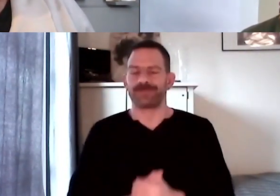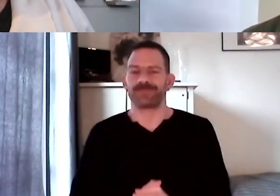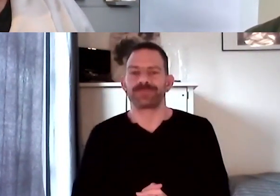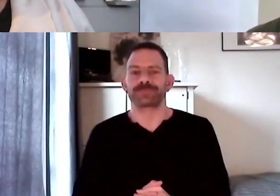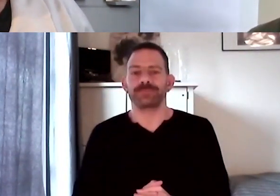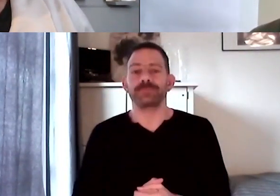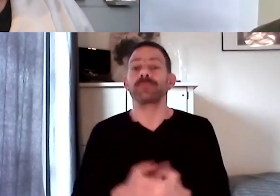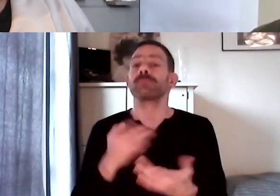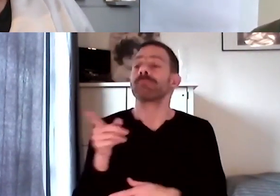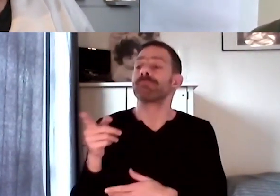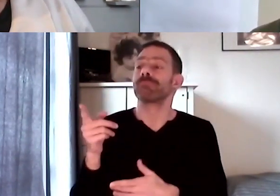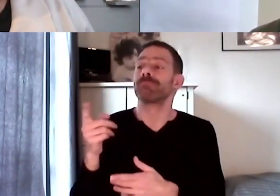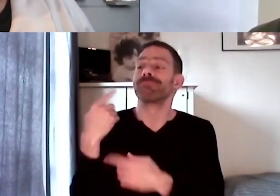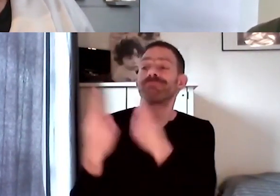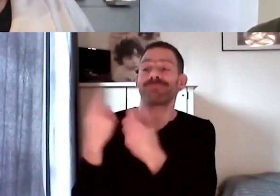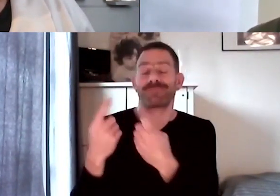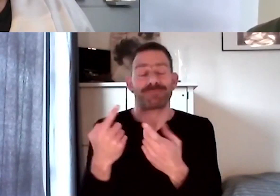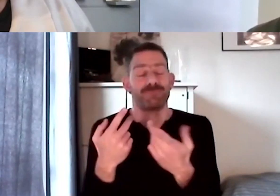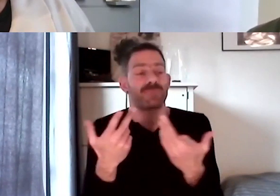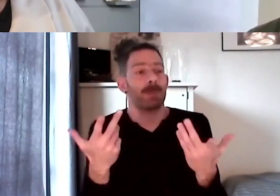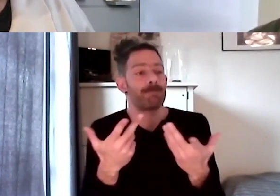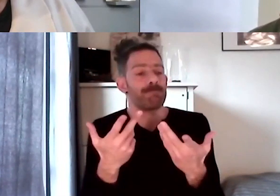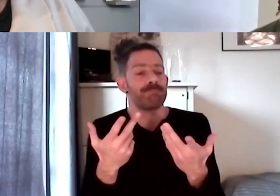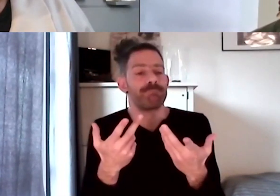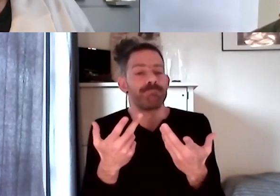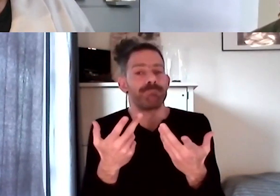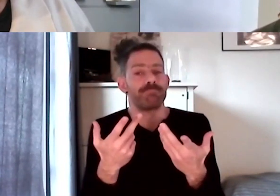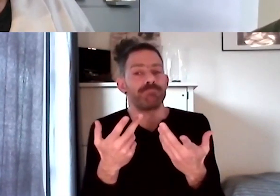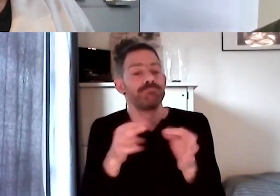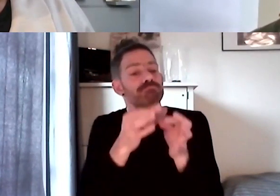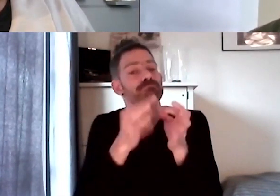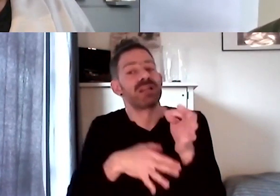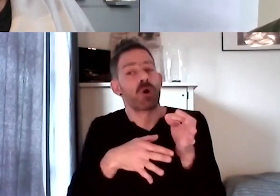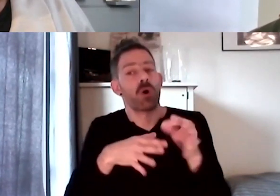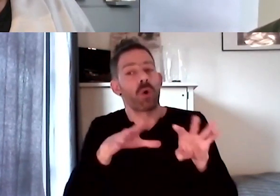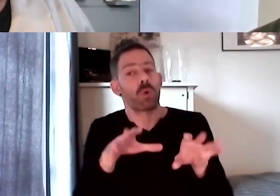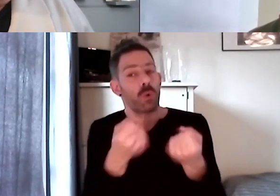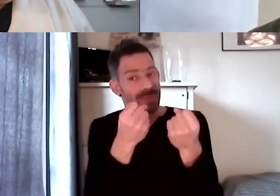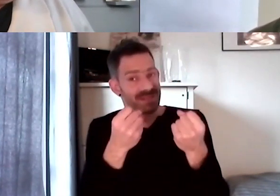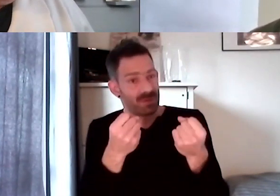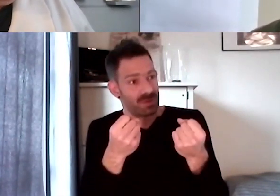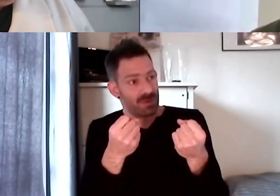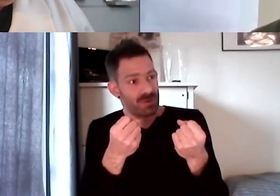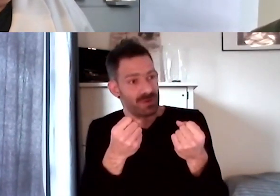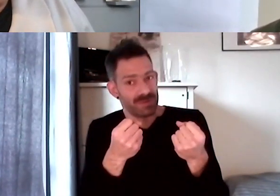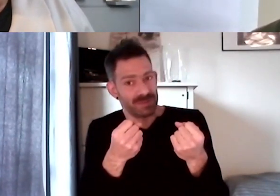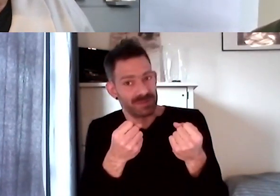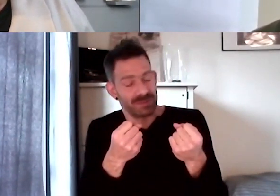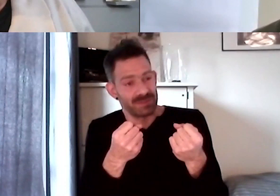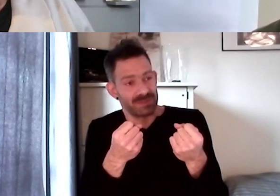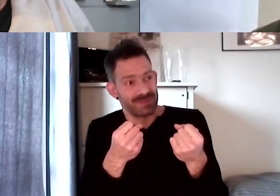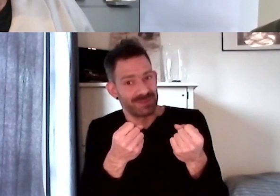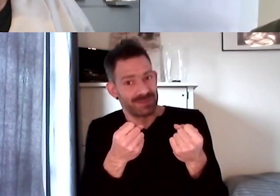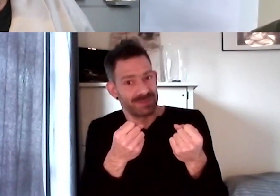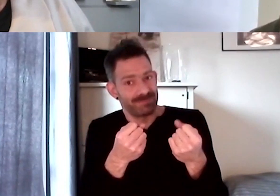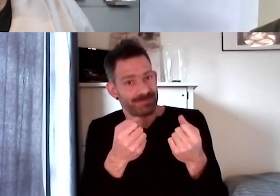de donner par exemple des exemples justement de bilans compétences qui ont été spécifiquement